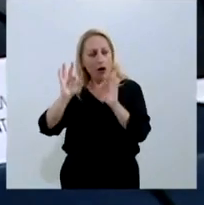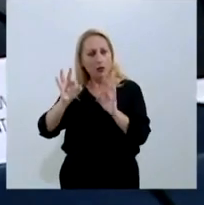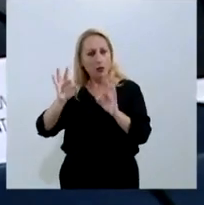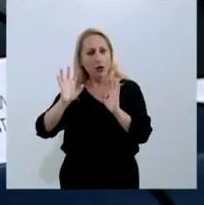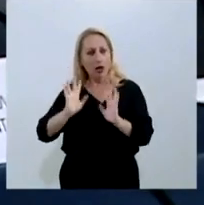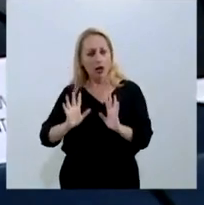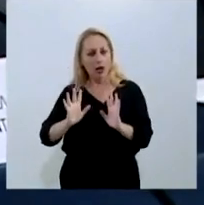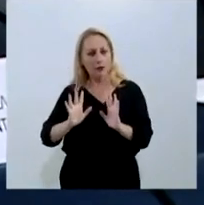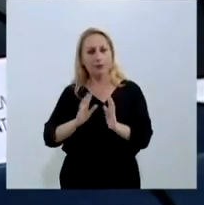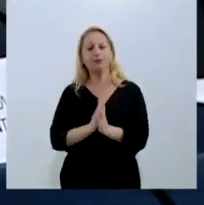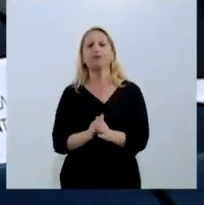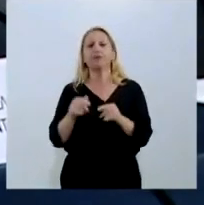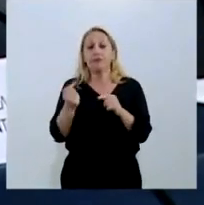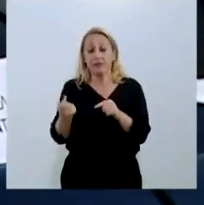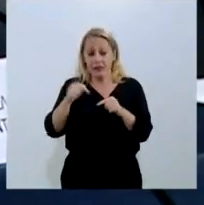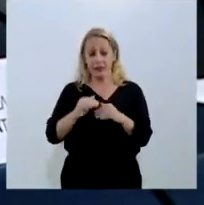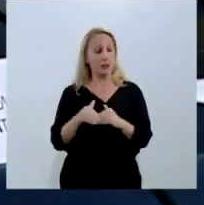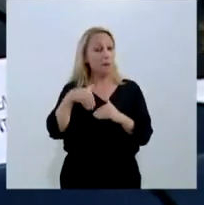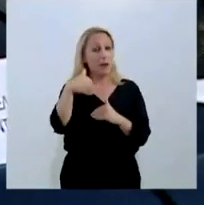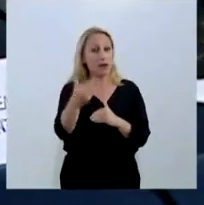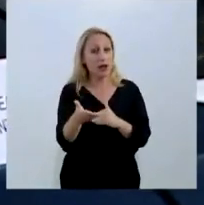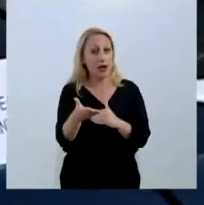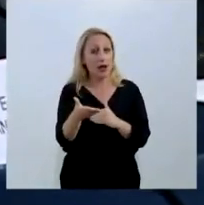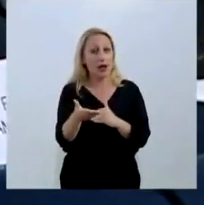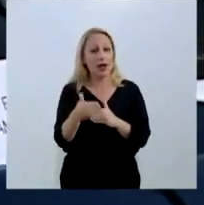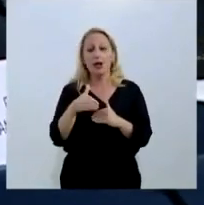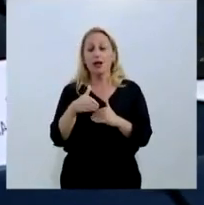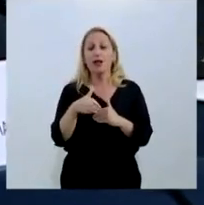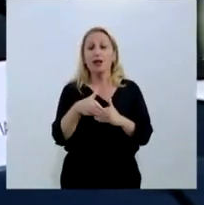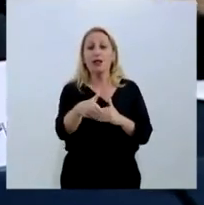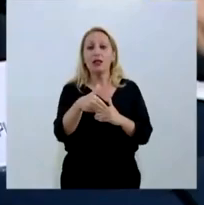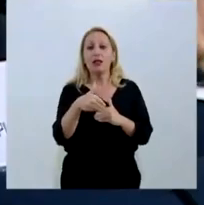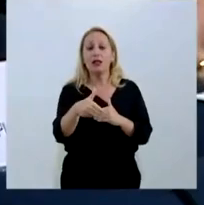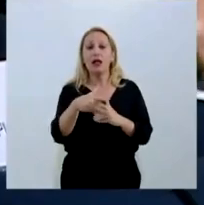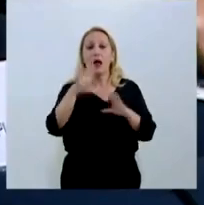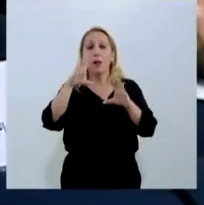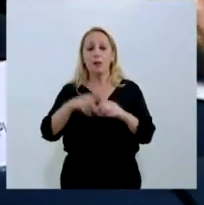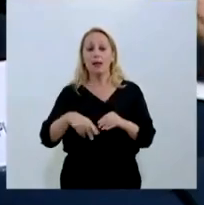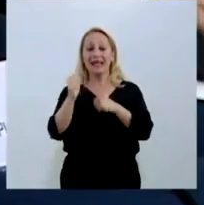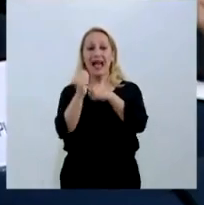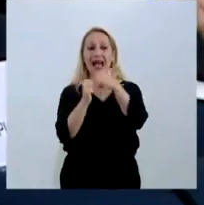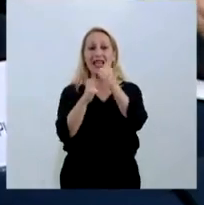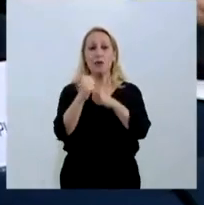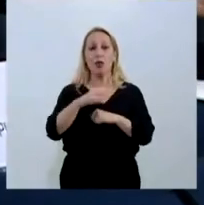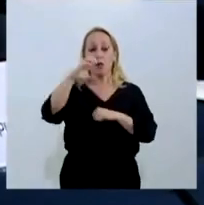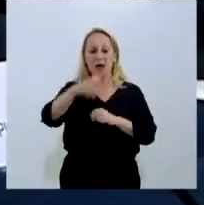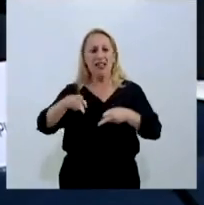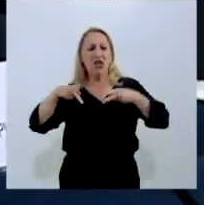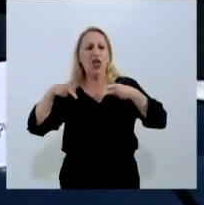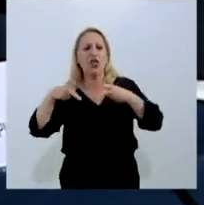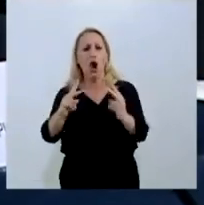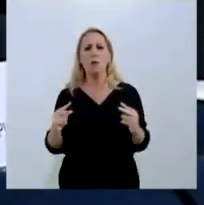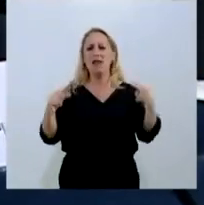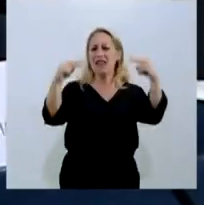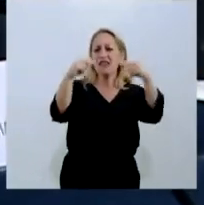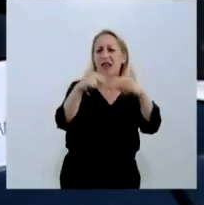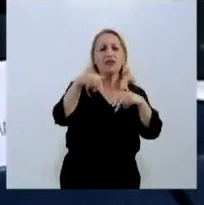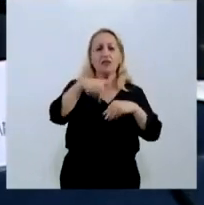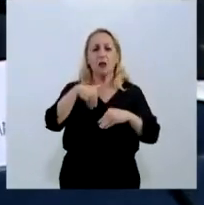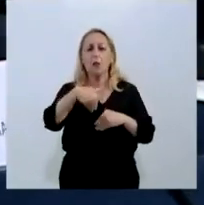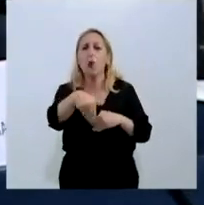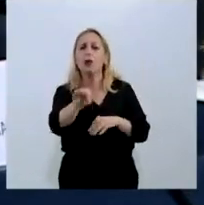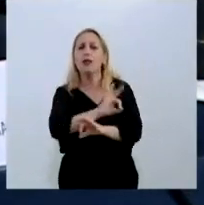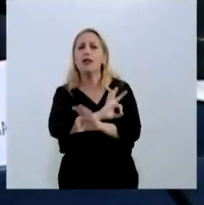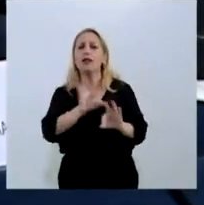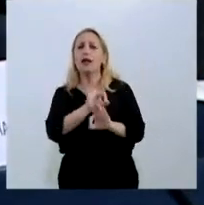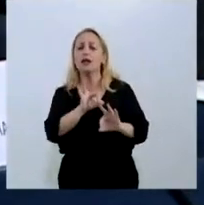μέρα. Πότε προβλέπετε να γίνει η αποκατάσταση των βασικών υποδομών, τουλάχιστον? Ποιο είναι το σχέδιό